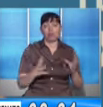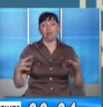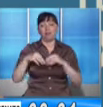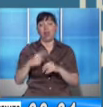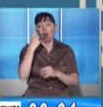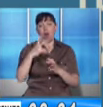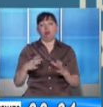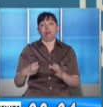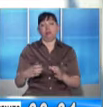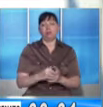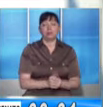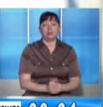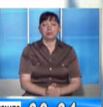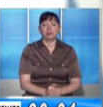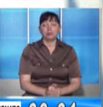motiv apare această